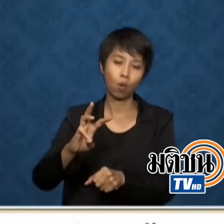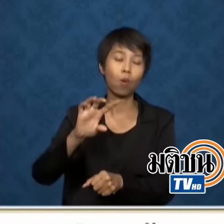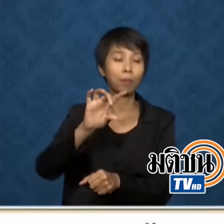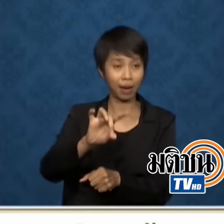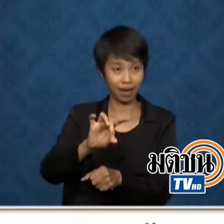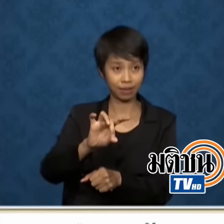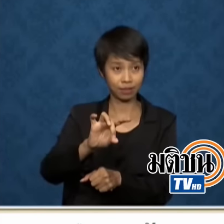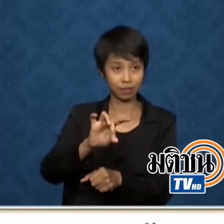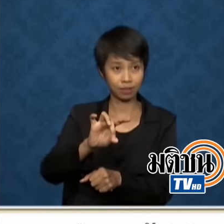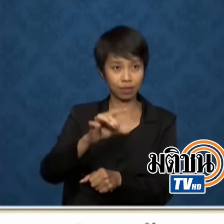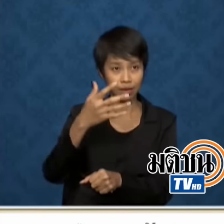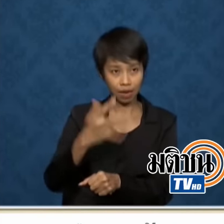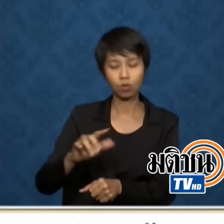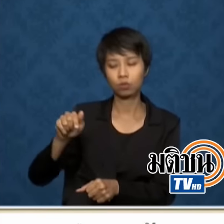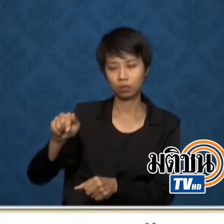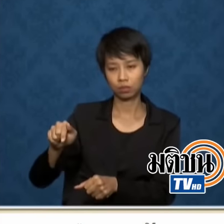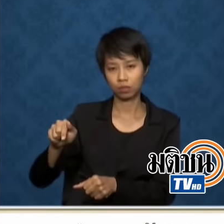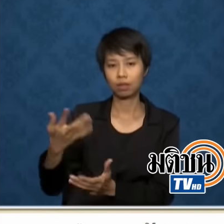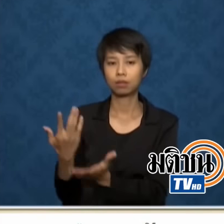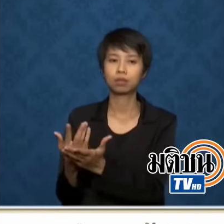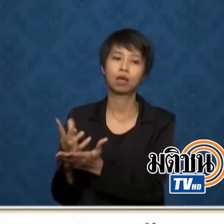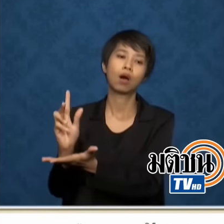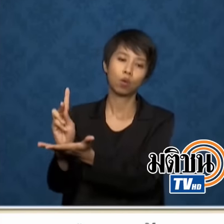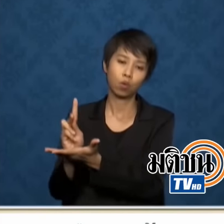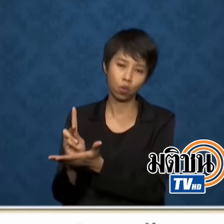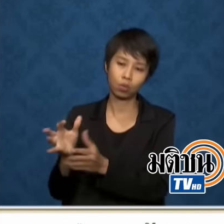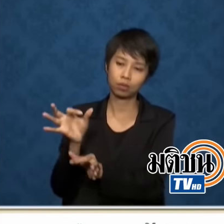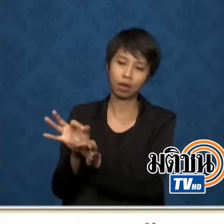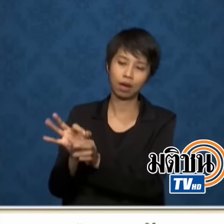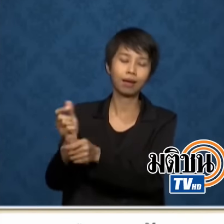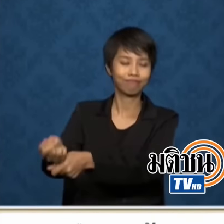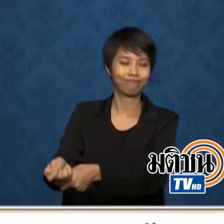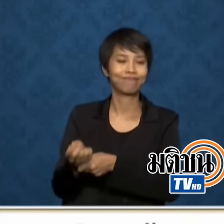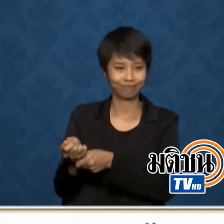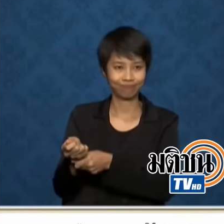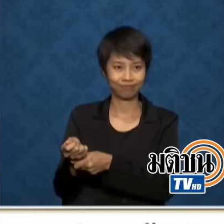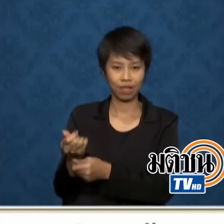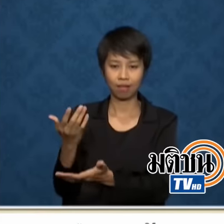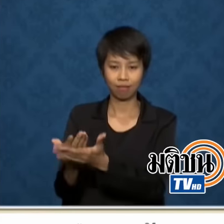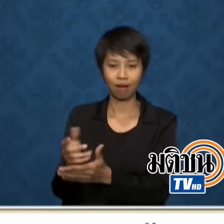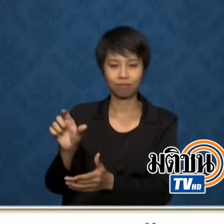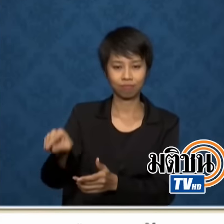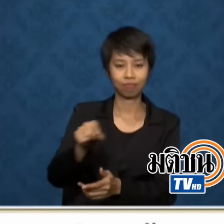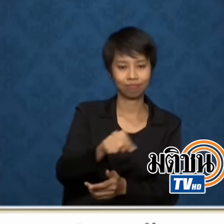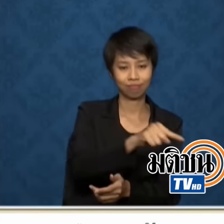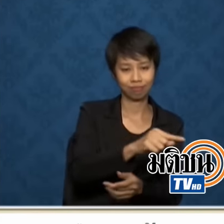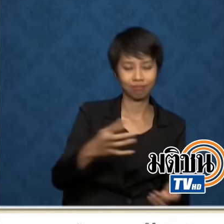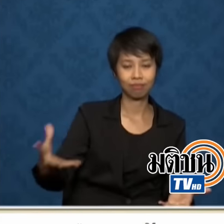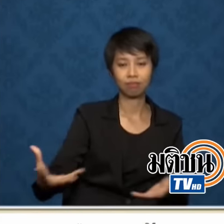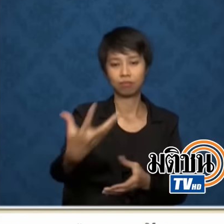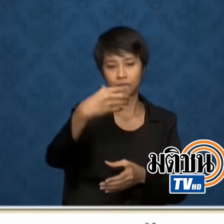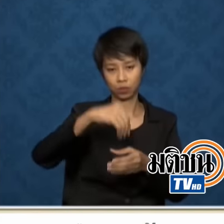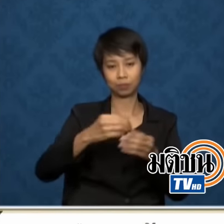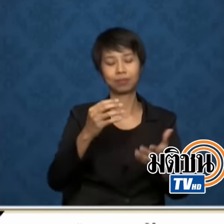าทและแหล่งที่3ก็คือการกู้มาจากธ.ก.ส.ค่ะก็ช่างเป็นกลวิธีที่ค่อนข้างพิสดารนะเดี๋ยวเราจะได้อธิ